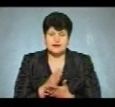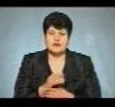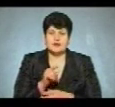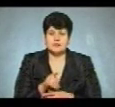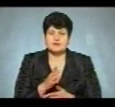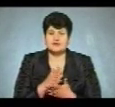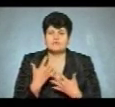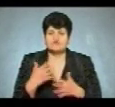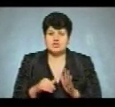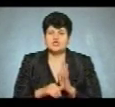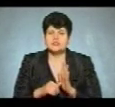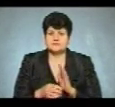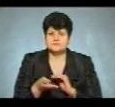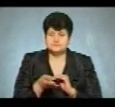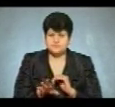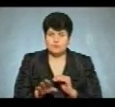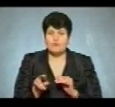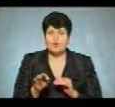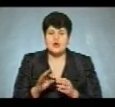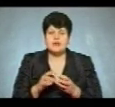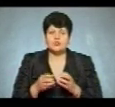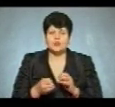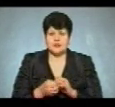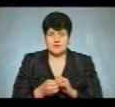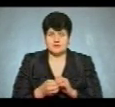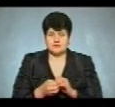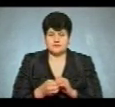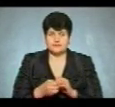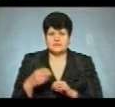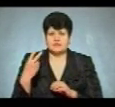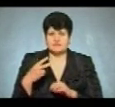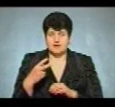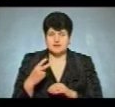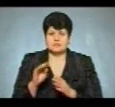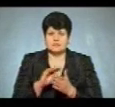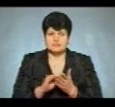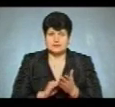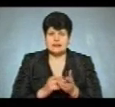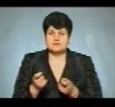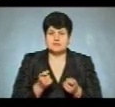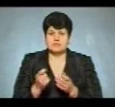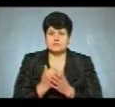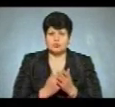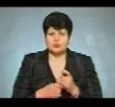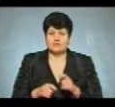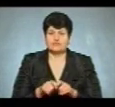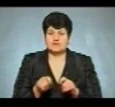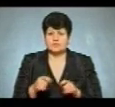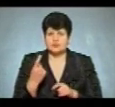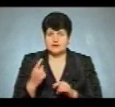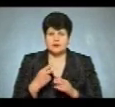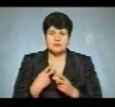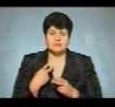вже 60. По результатах 20 складено адміністративних протоколів, порушено одне кримінальне